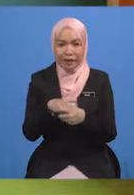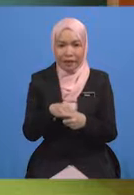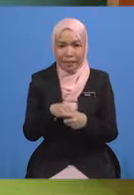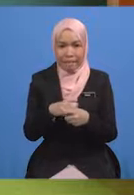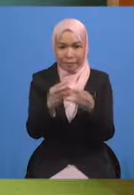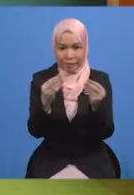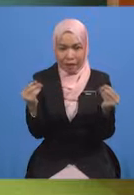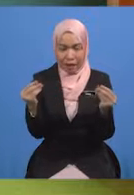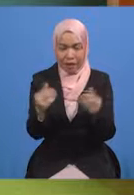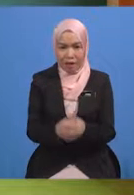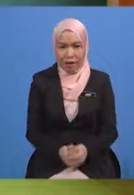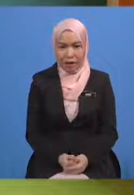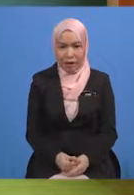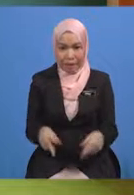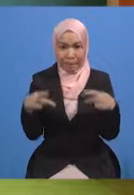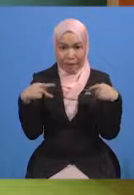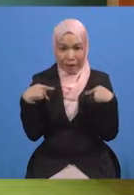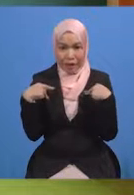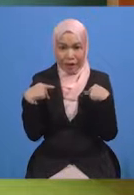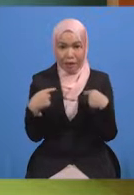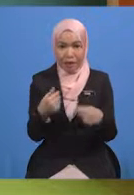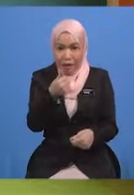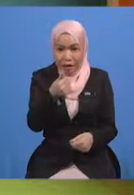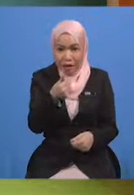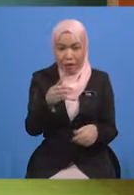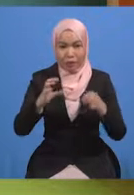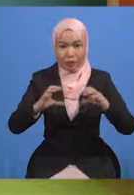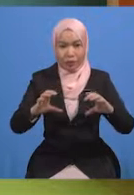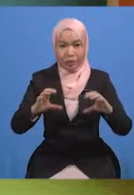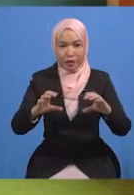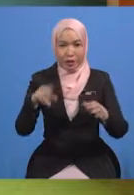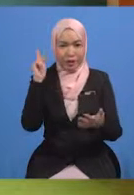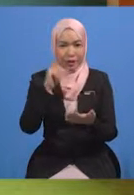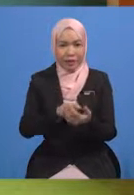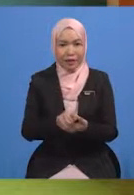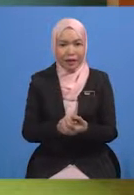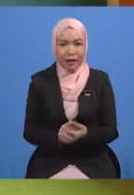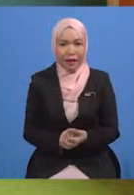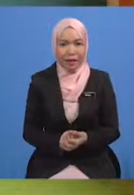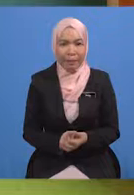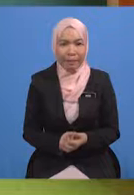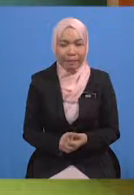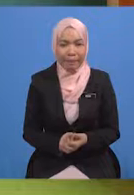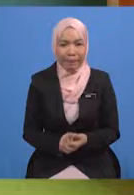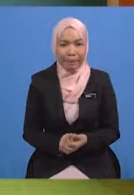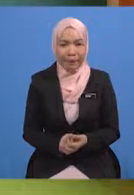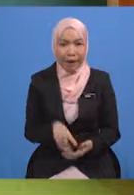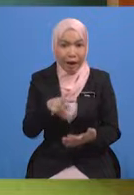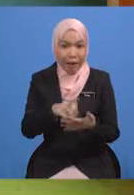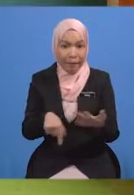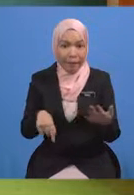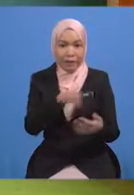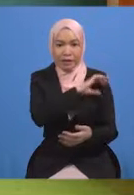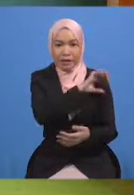tanah? Pernahkah kamu cuba mengenal pasti apakah